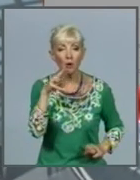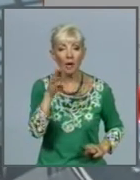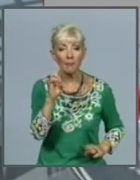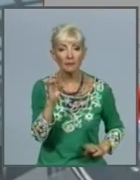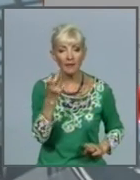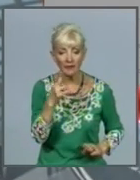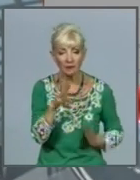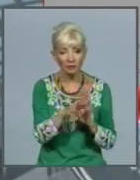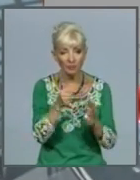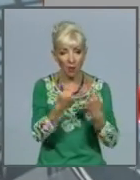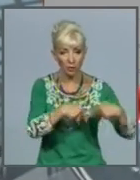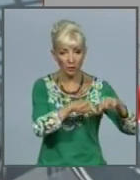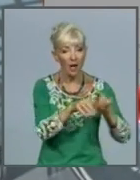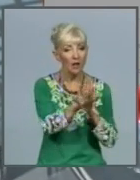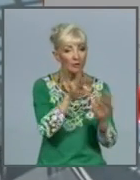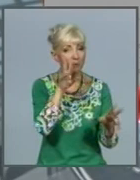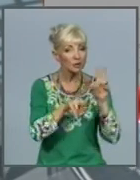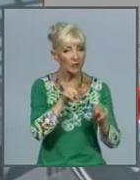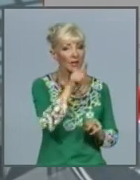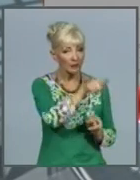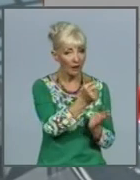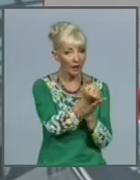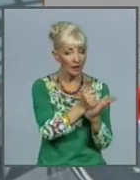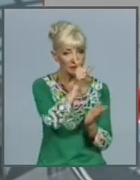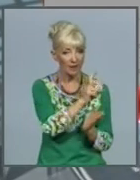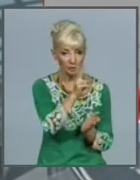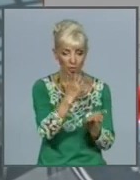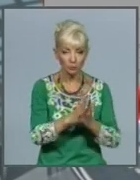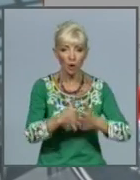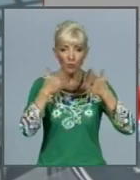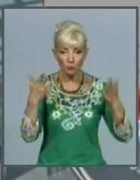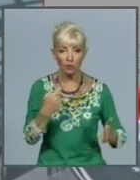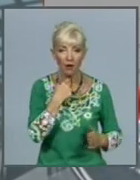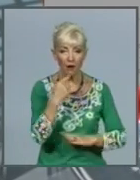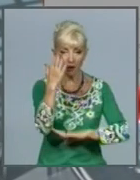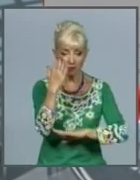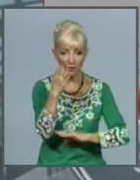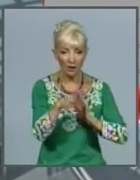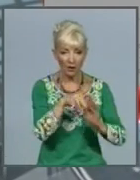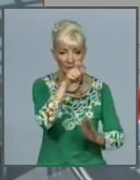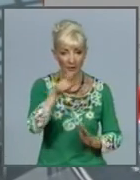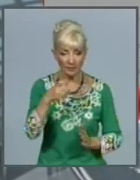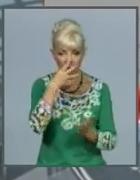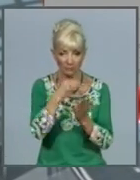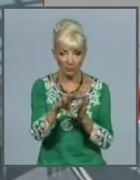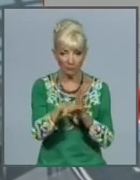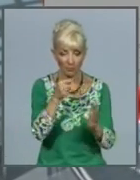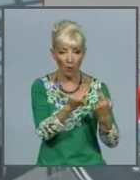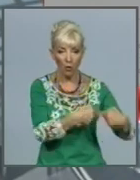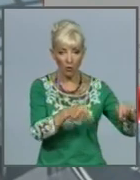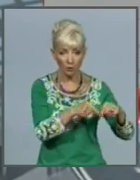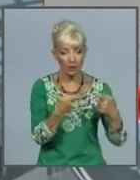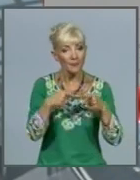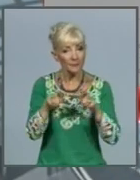Обраними вважаються ті кандидати, які отримають більшість голосів виборців у своєму виборчому окрузі. Так обиратимуть